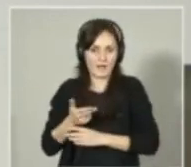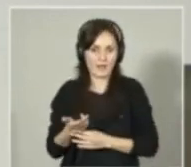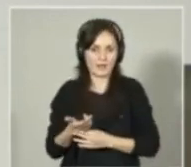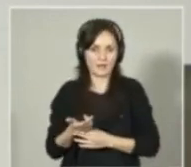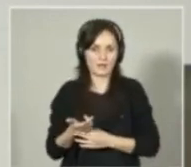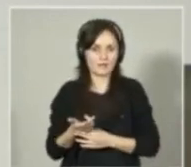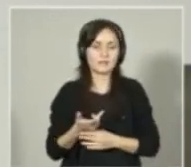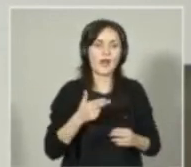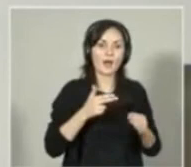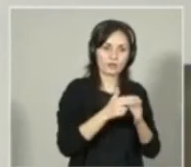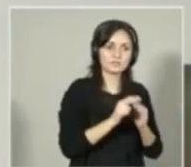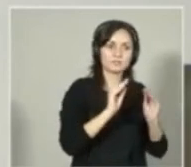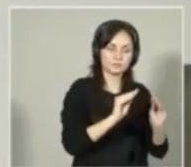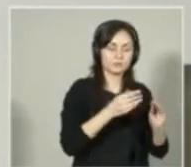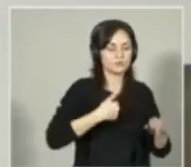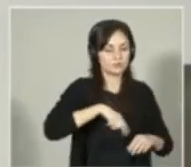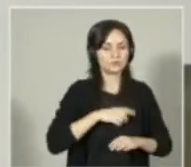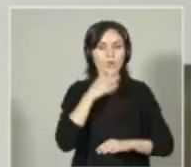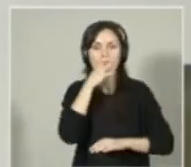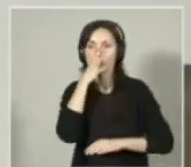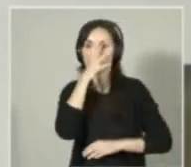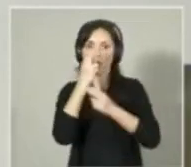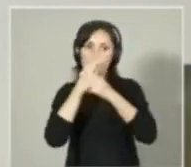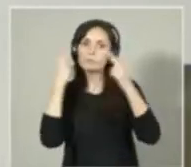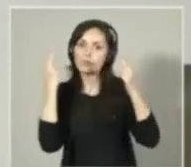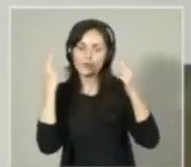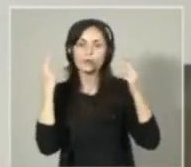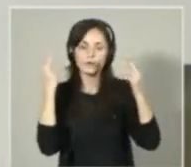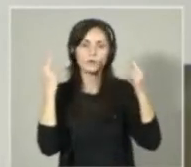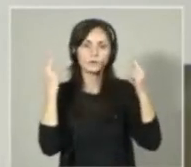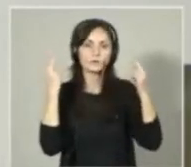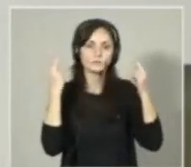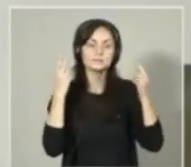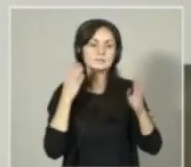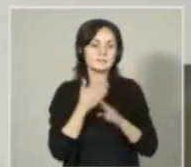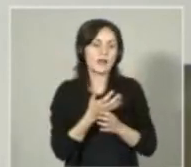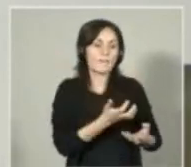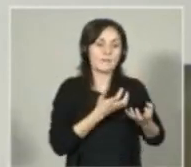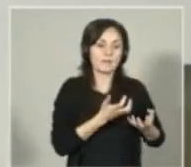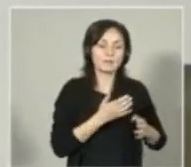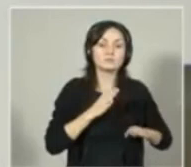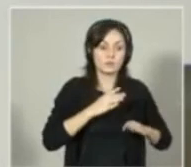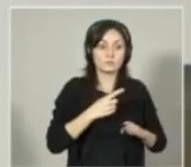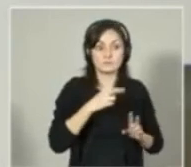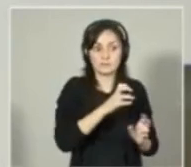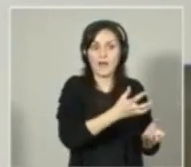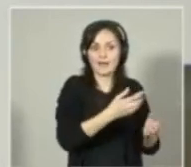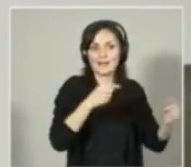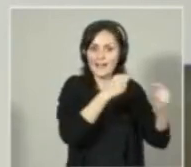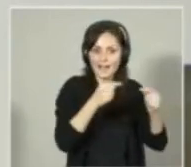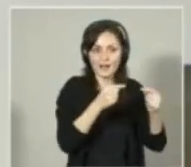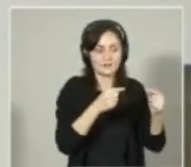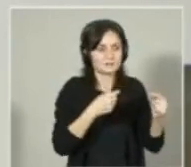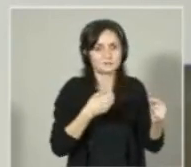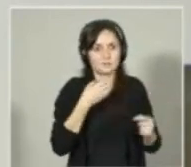accionistes, seguirem denunciant públicament que incrementar beneficis a costa de guerra és una pràctica inhumana. Li recordaré, per acabar, el Pacte Mundial de